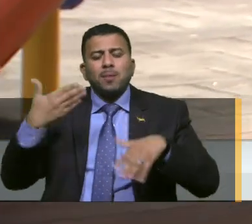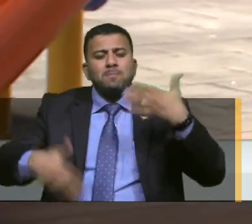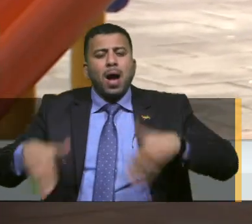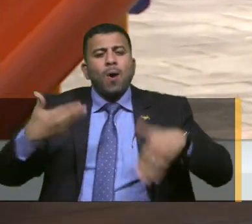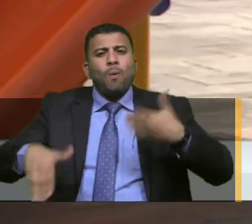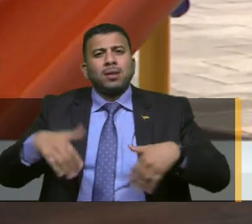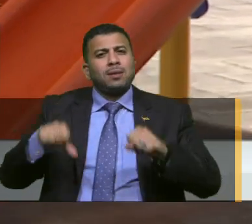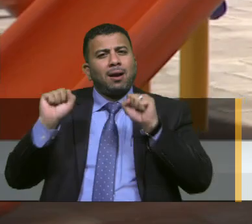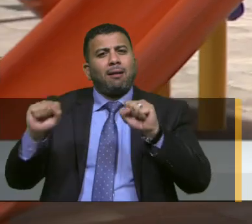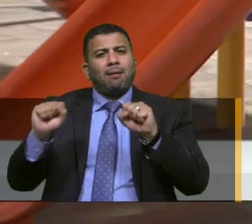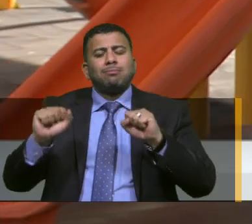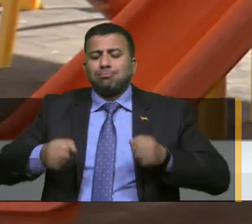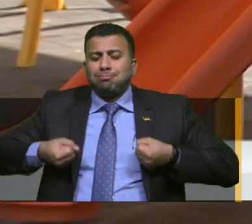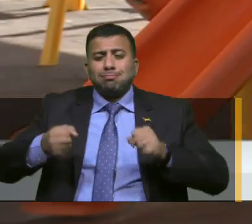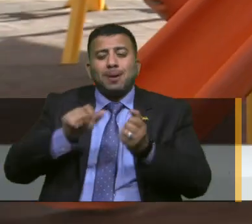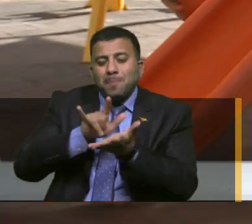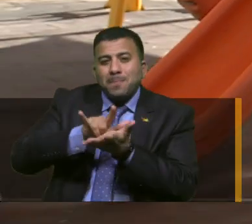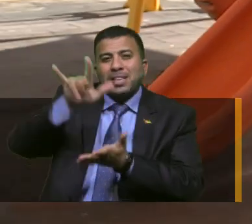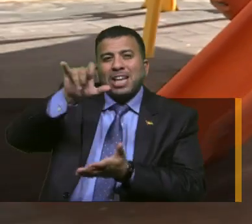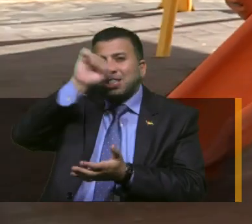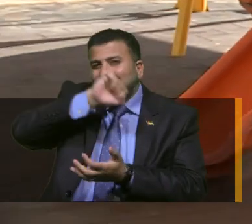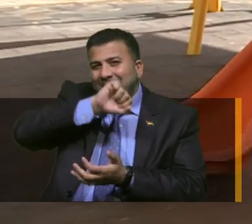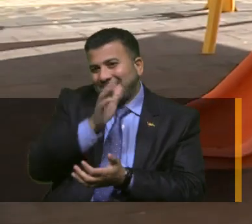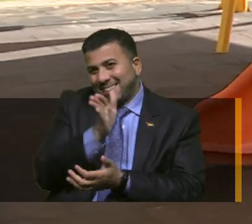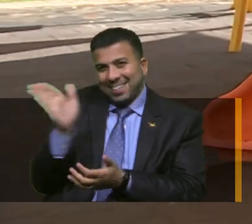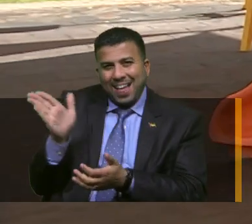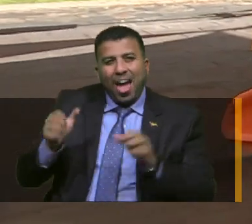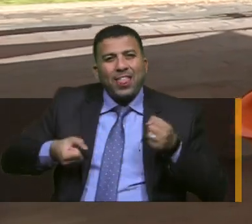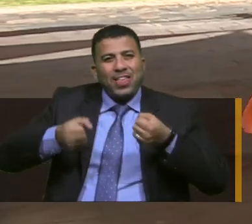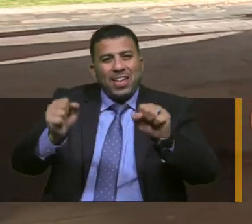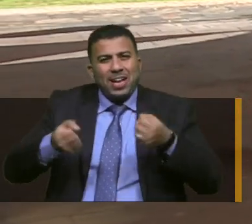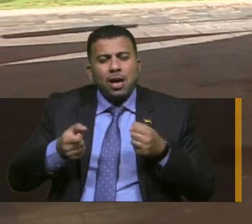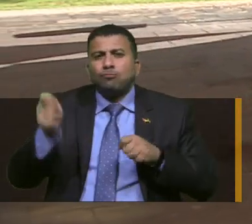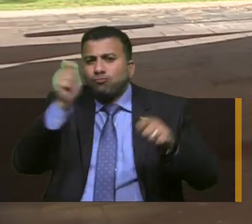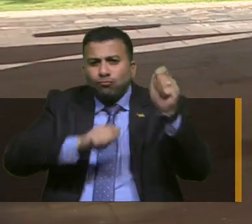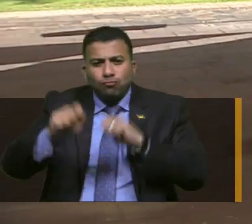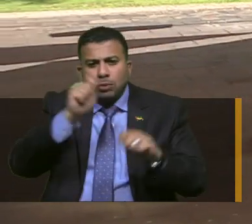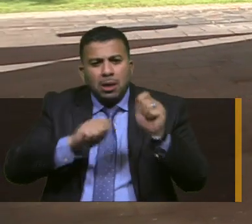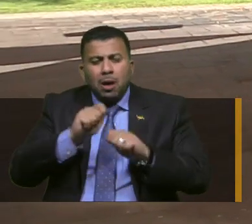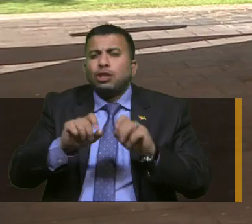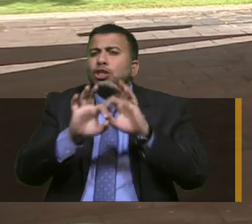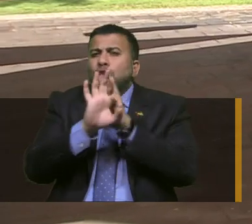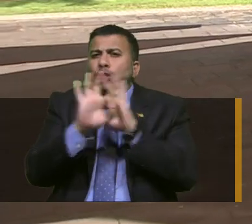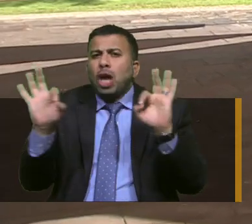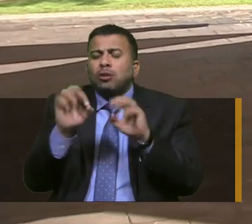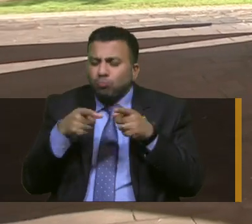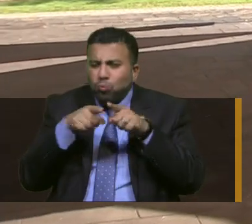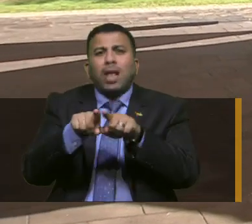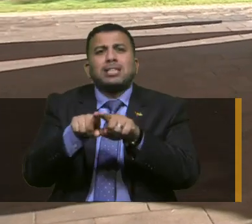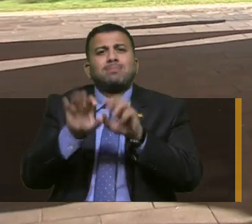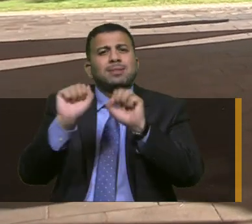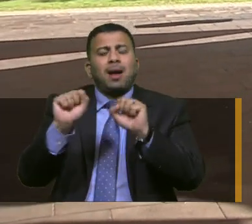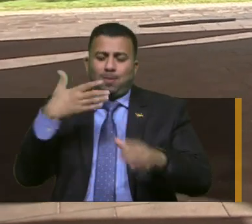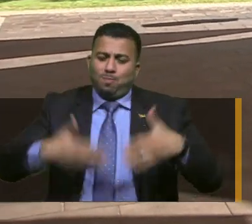الإعاقة في متنزه الشارقة الوطني، حيث تم تجهيزه وتصميمه بطريقة تناسب